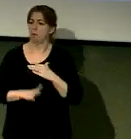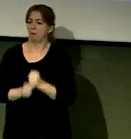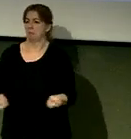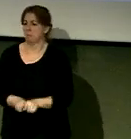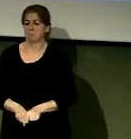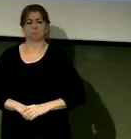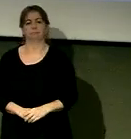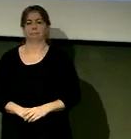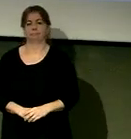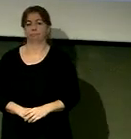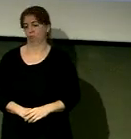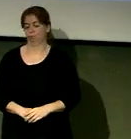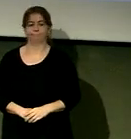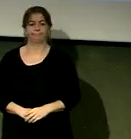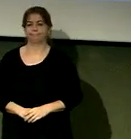Voilà.